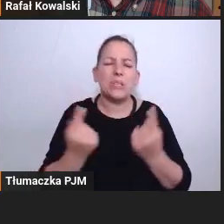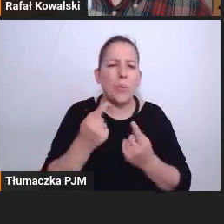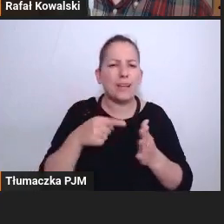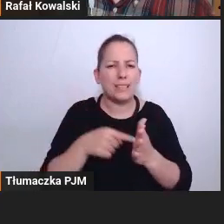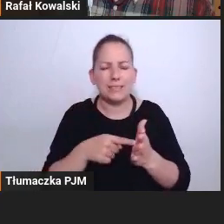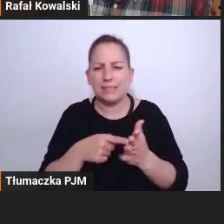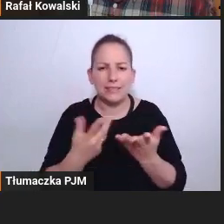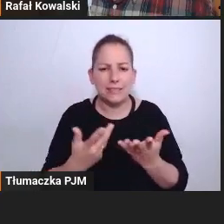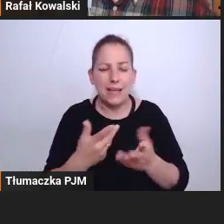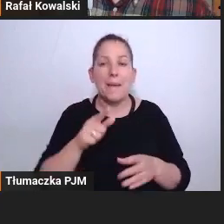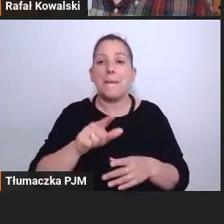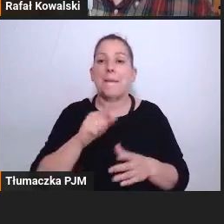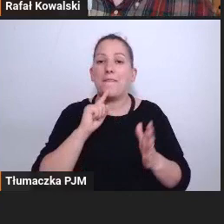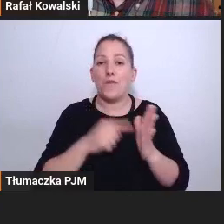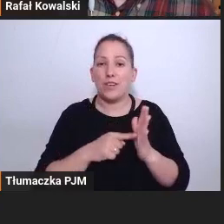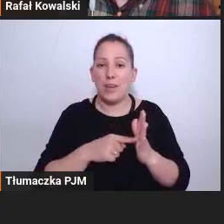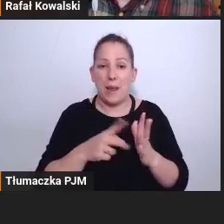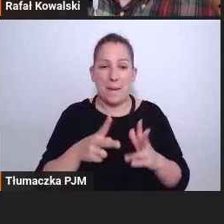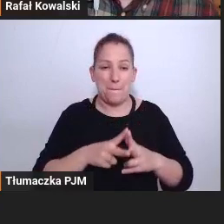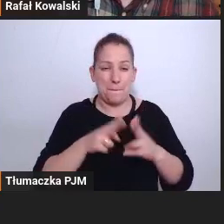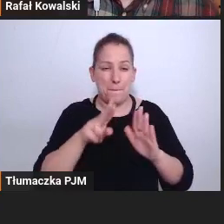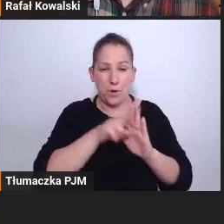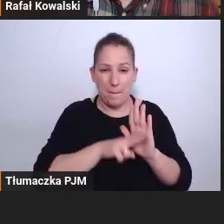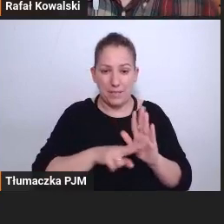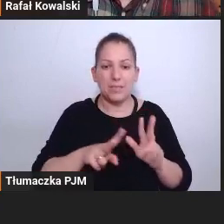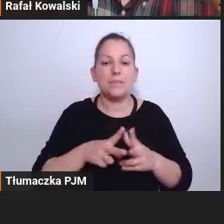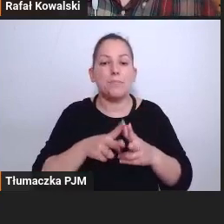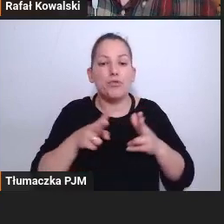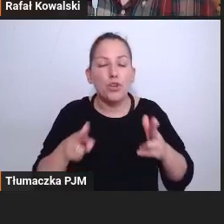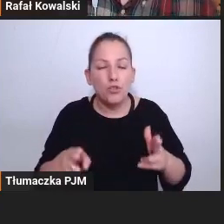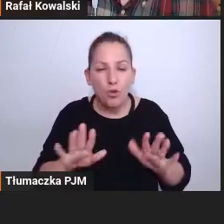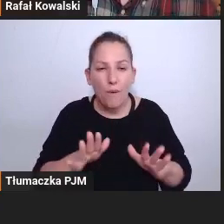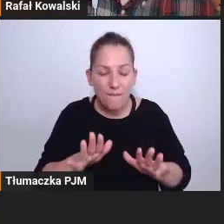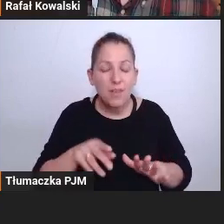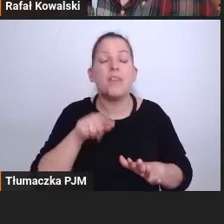tutaj właśnie przepis przejściowy będzie nam odpowiadał na to,